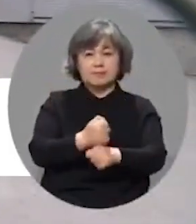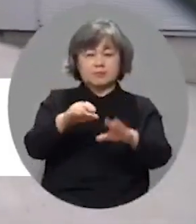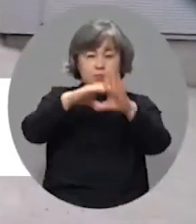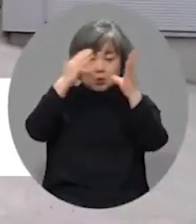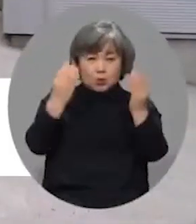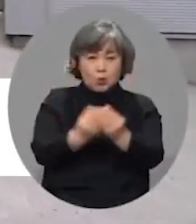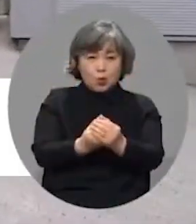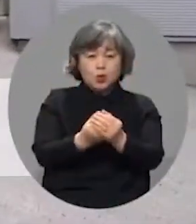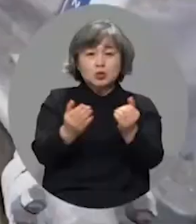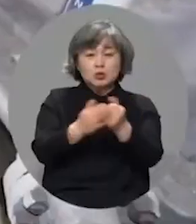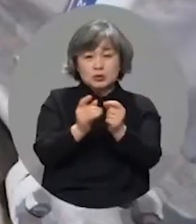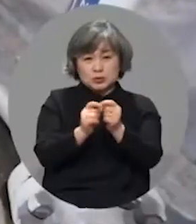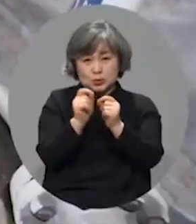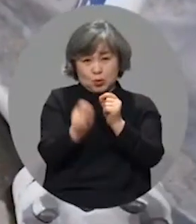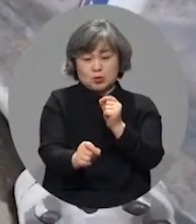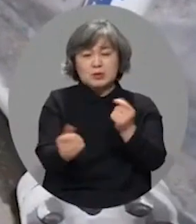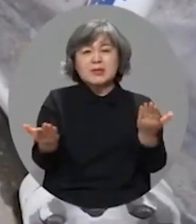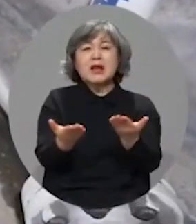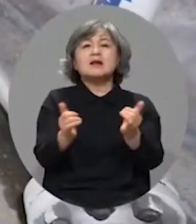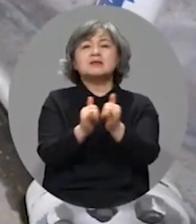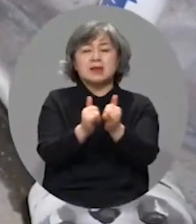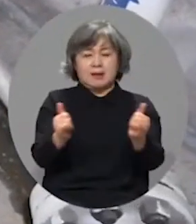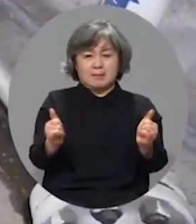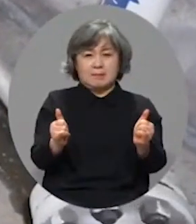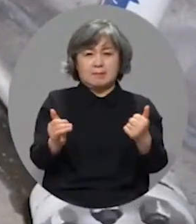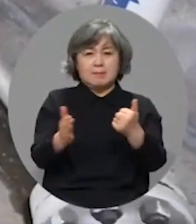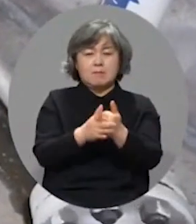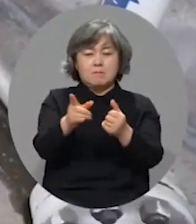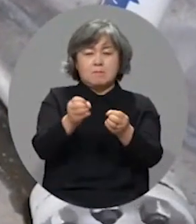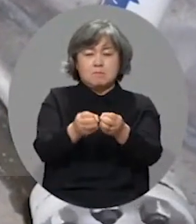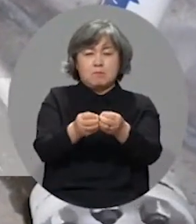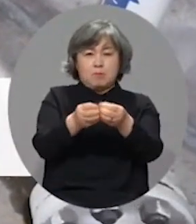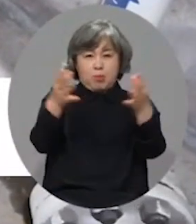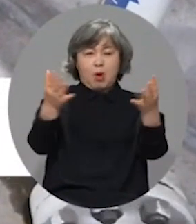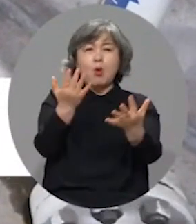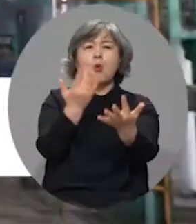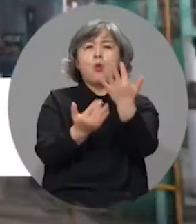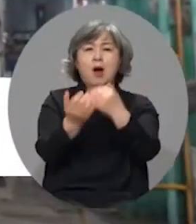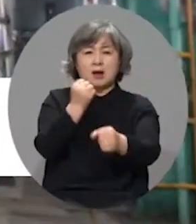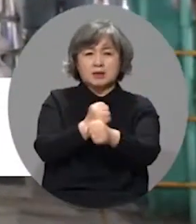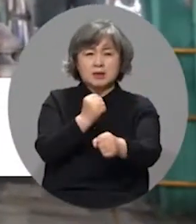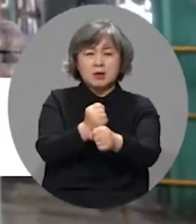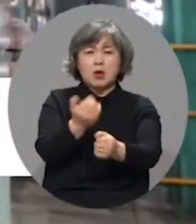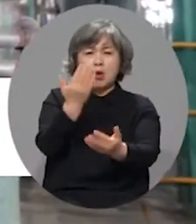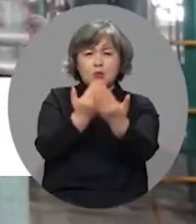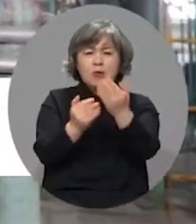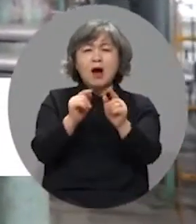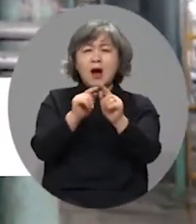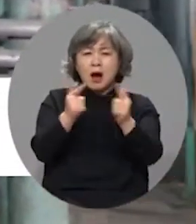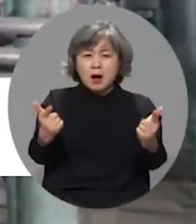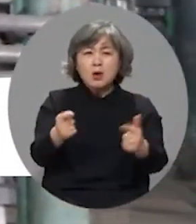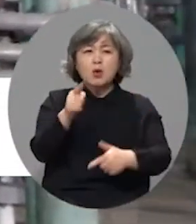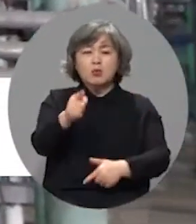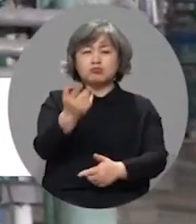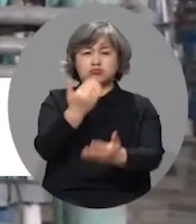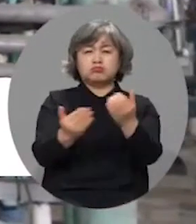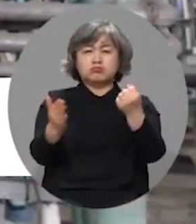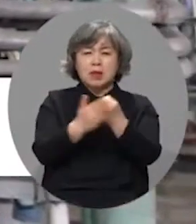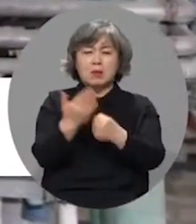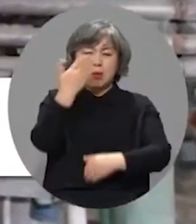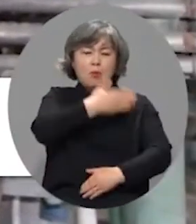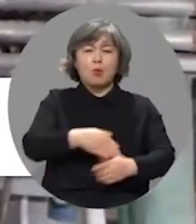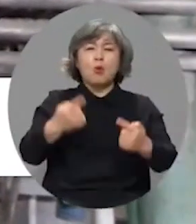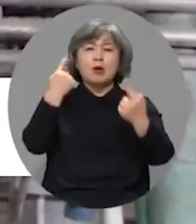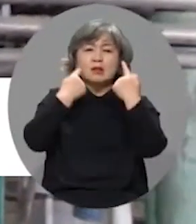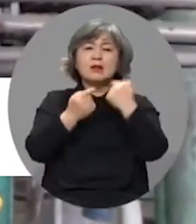모두 도급업체 소속 노동자들이었습니다. 폭발로 인한 화재인데 뭐 불이 난 건 아니고 불 때문에 이제 화상은 입긴